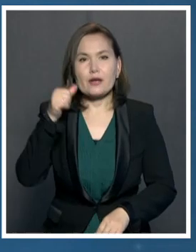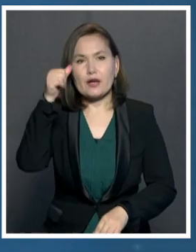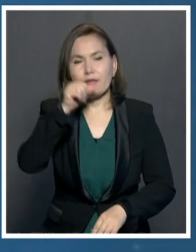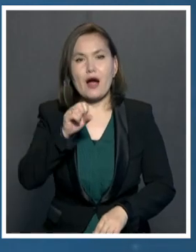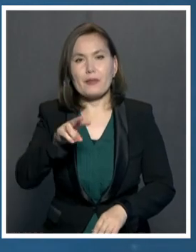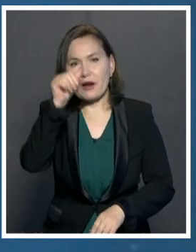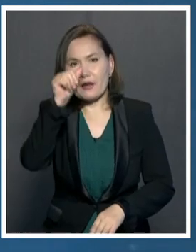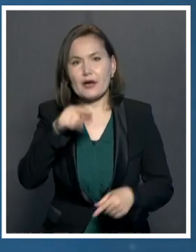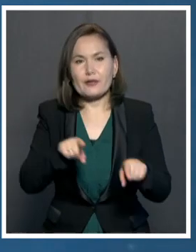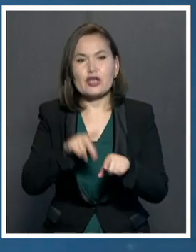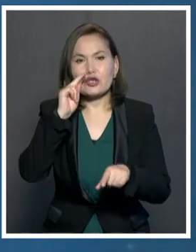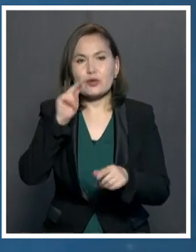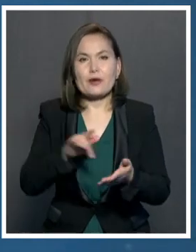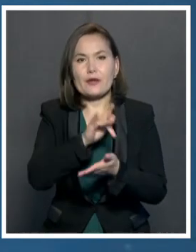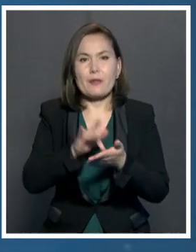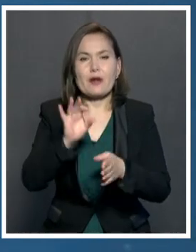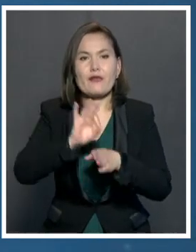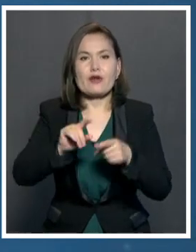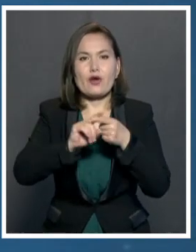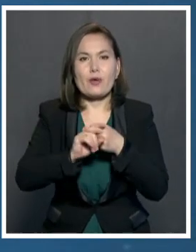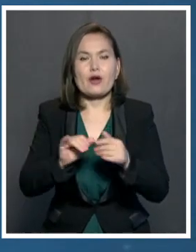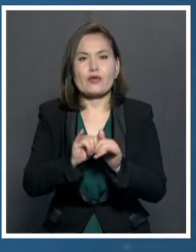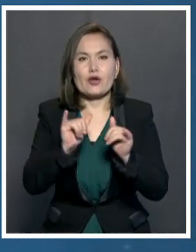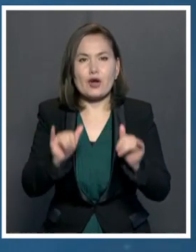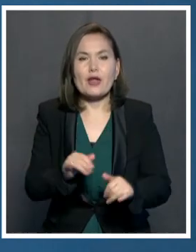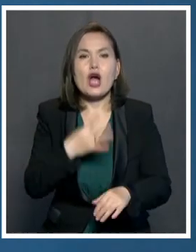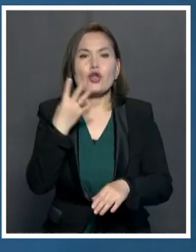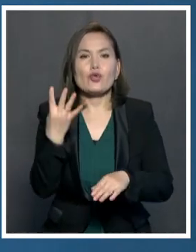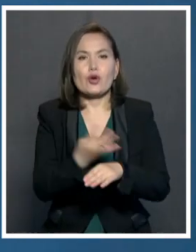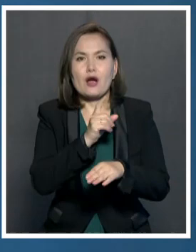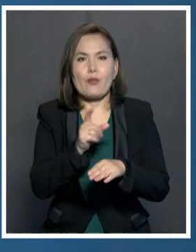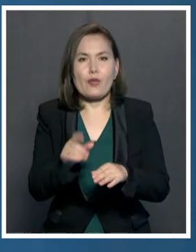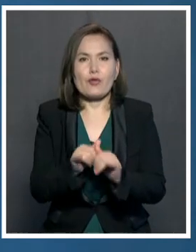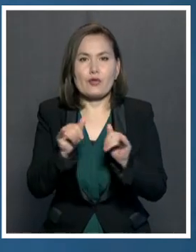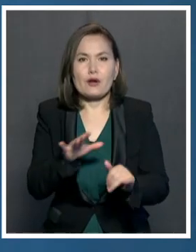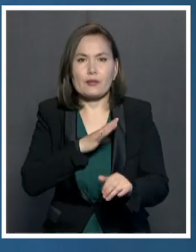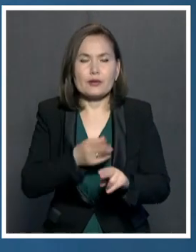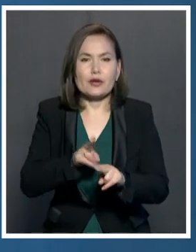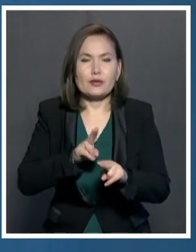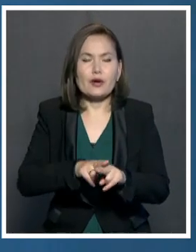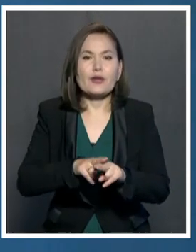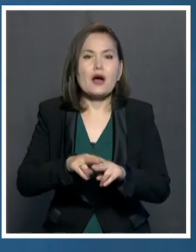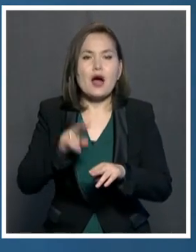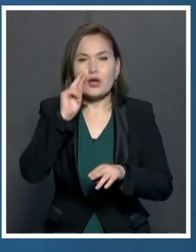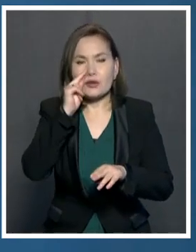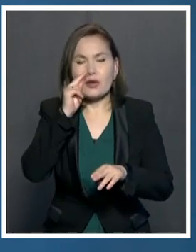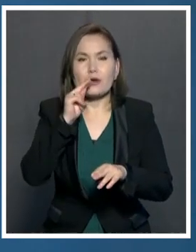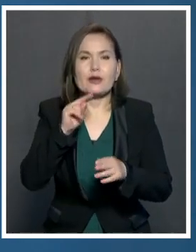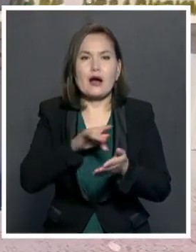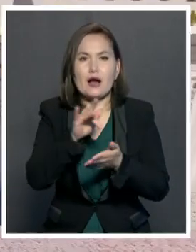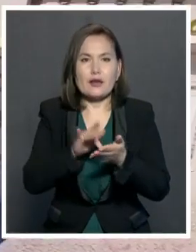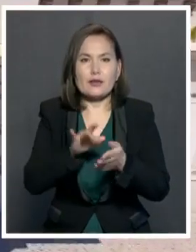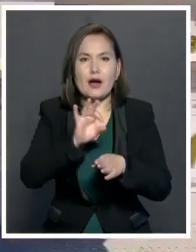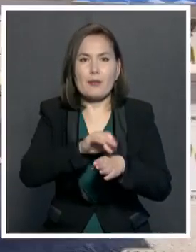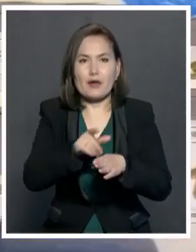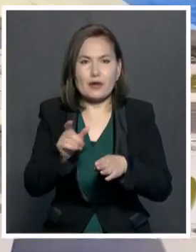Жылдың сәуір айымен салыстырғанда Шымкент қаласында коронавируспен ауырғандар саны 4,5 есеге өскен. Науқастанғандардың 3-тен бірі